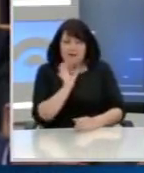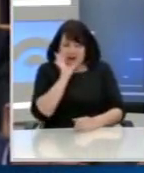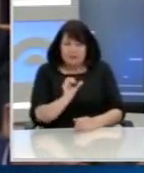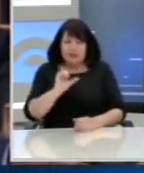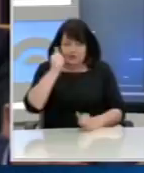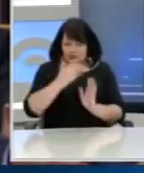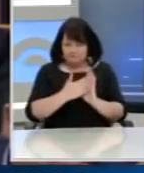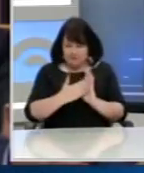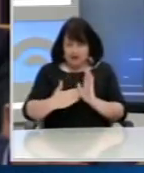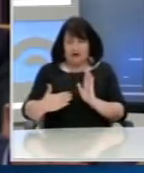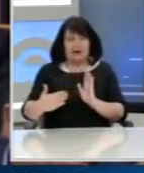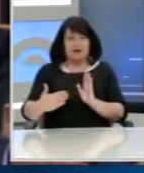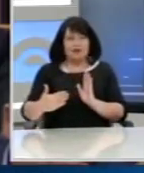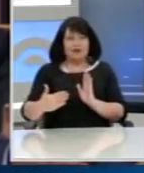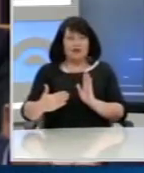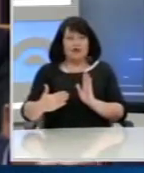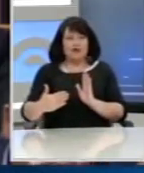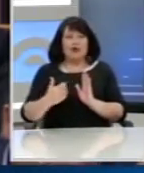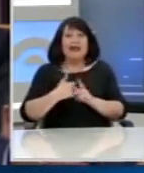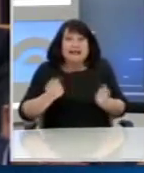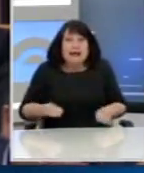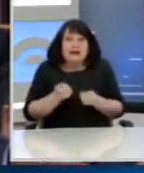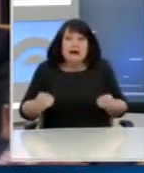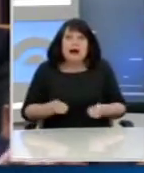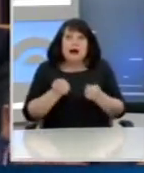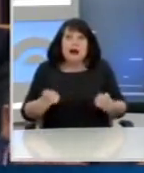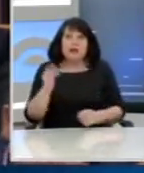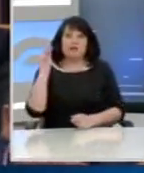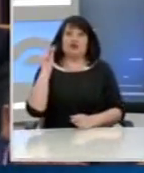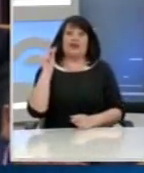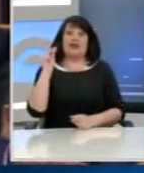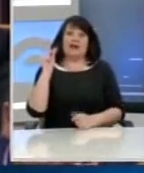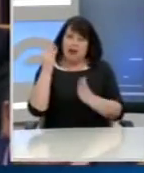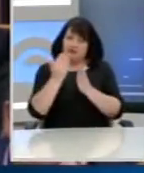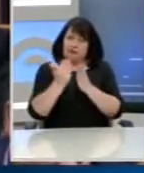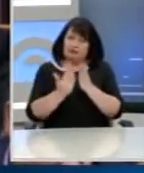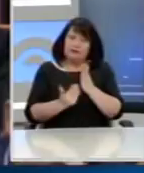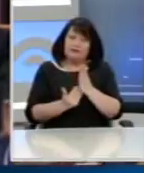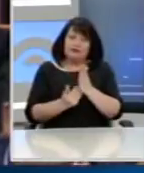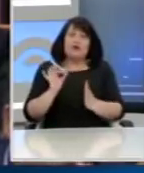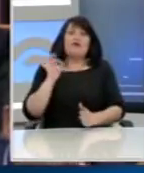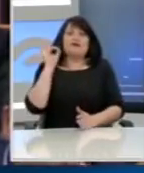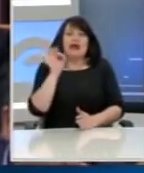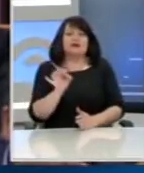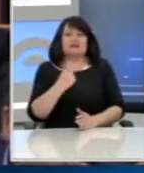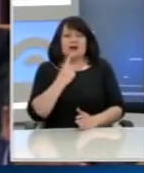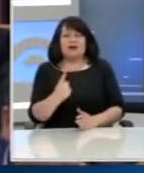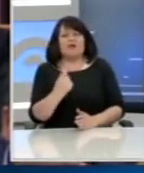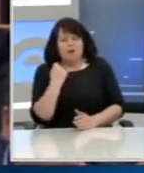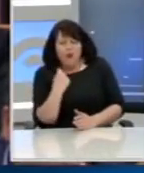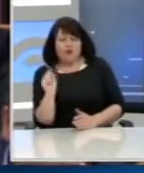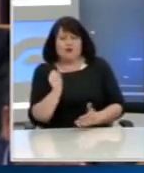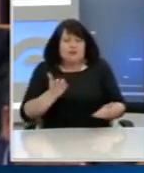περίοδο, προκειμένου να υλοποιήσουμε τις δεσμεύσεις μας στον ελληνικό λαό, φτάσαμε στα άκρα και